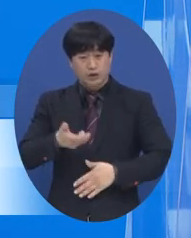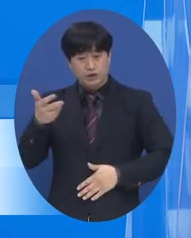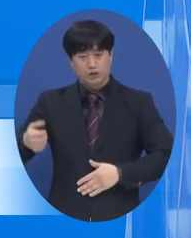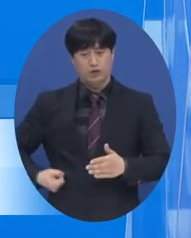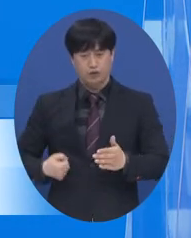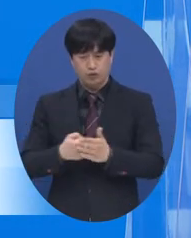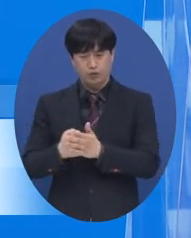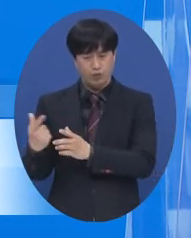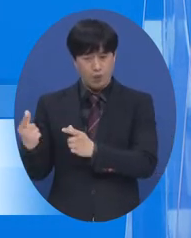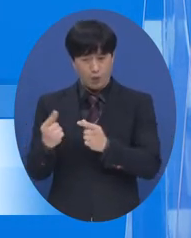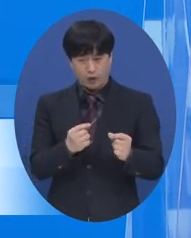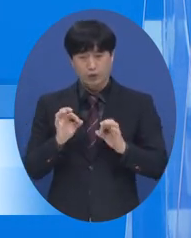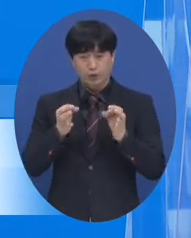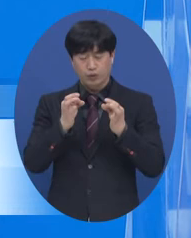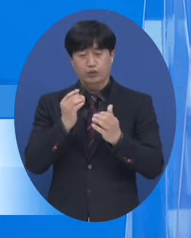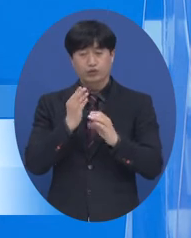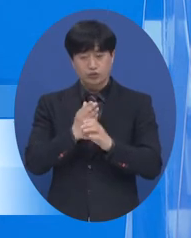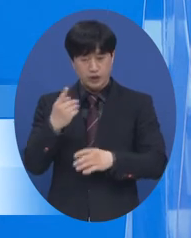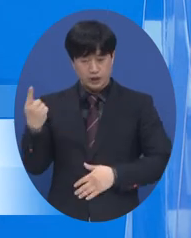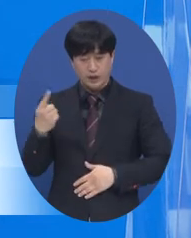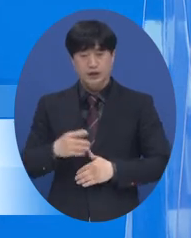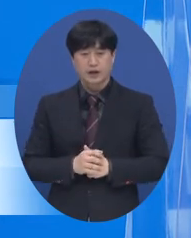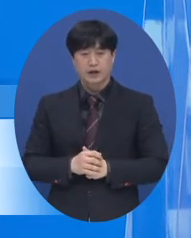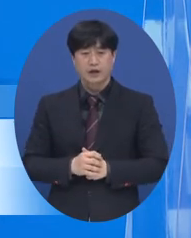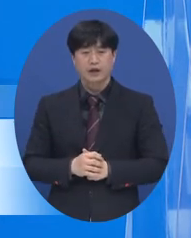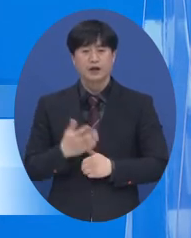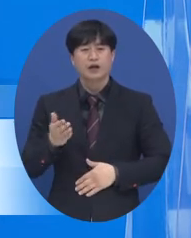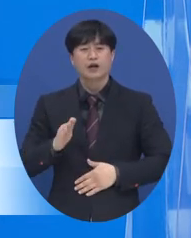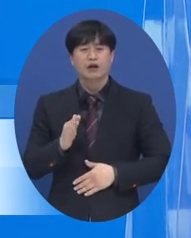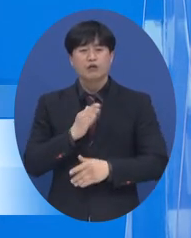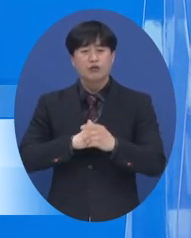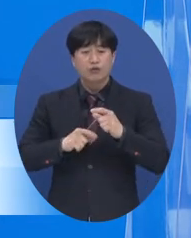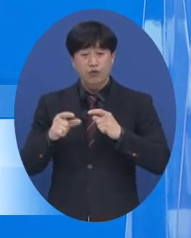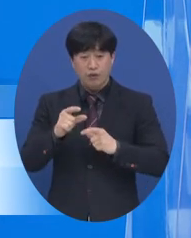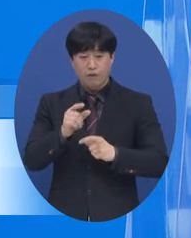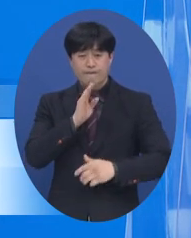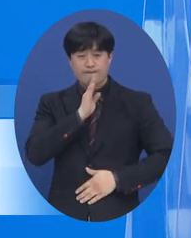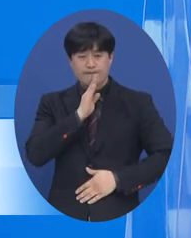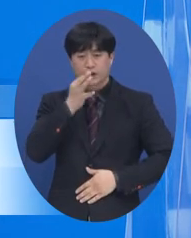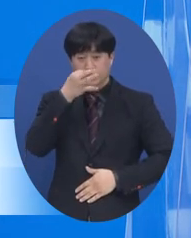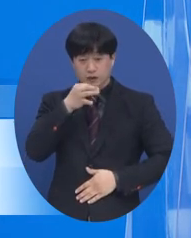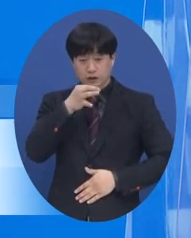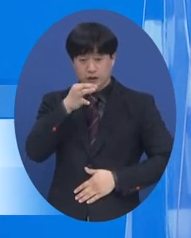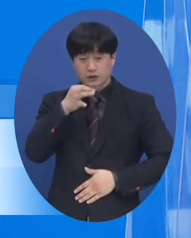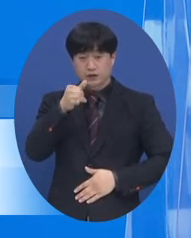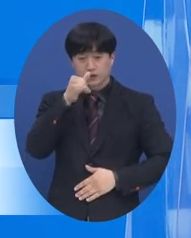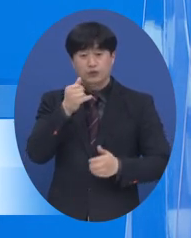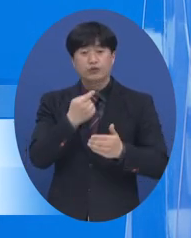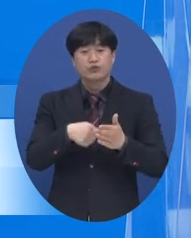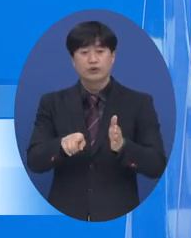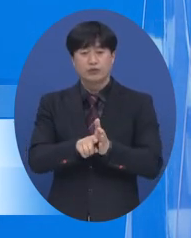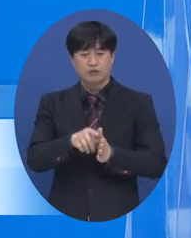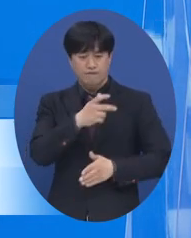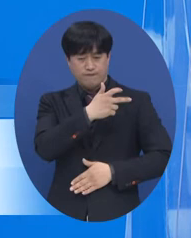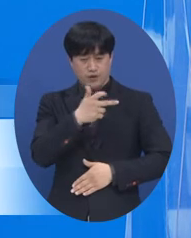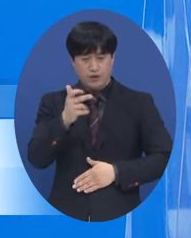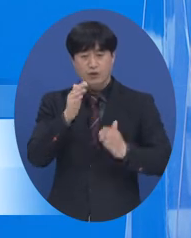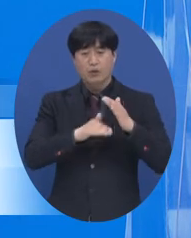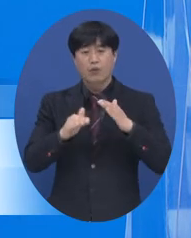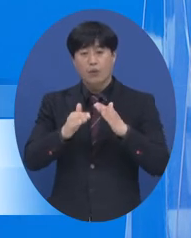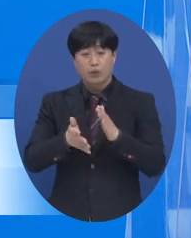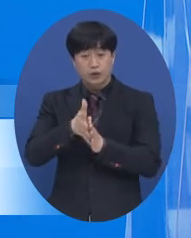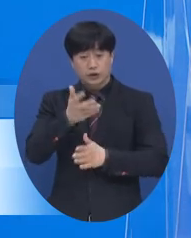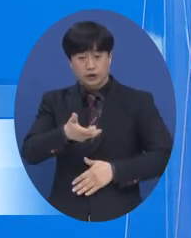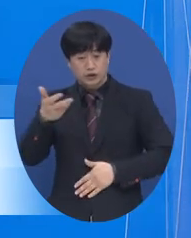결정 역시 그런 노력의 일환이었습니다. 그러나 보다 실질적인 효과를 발휘하기 위해서는 규모가 큰